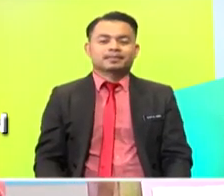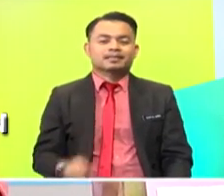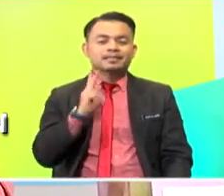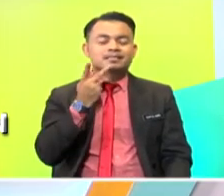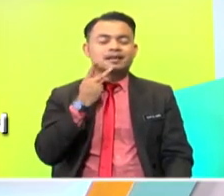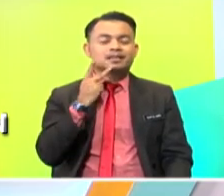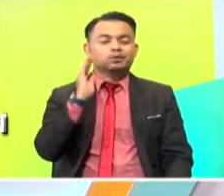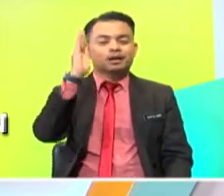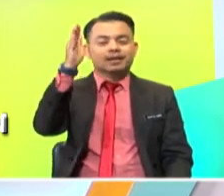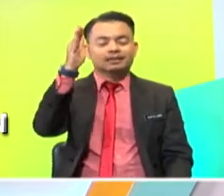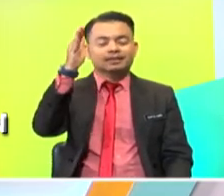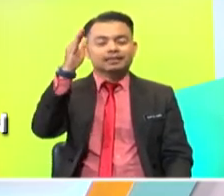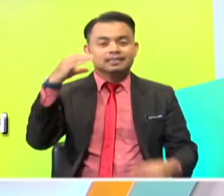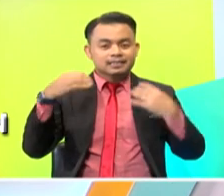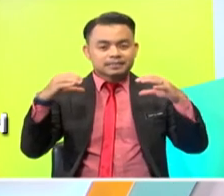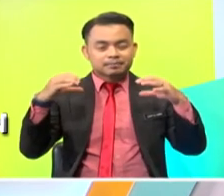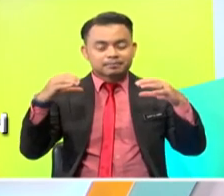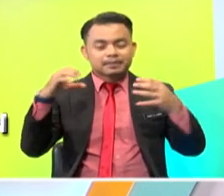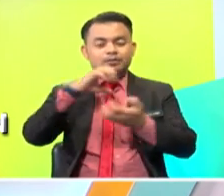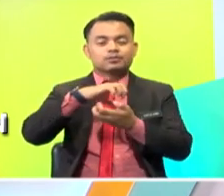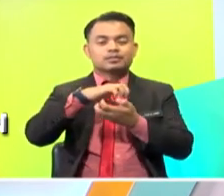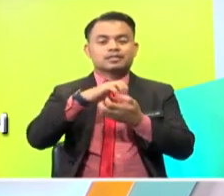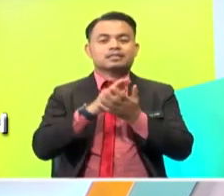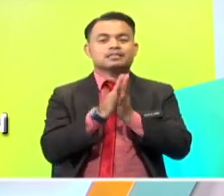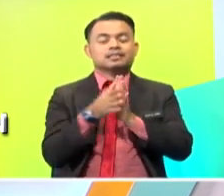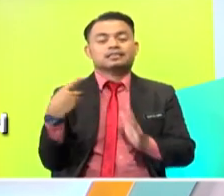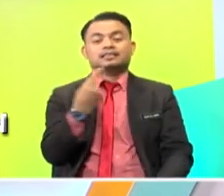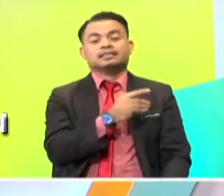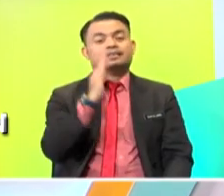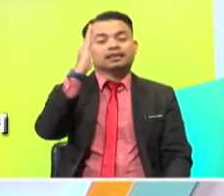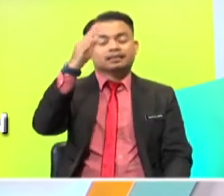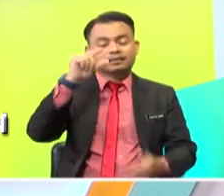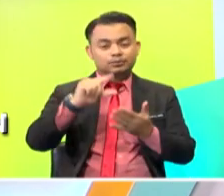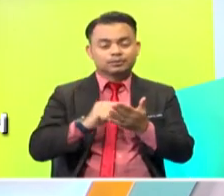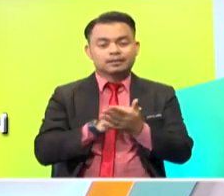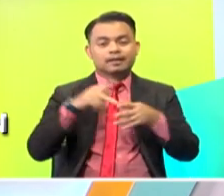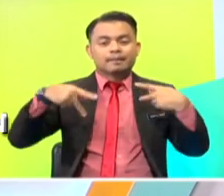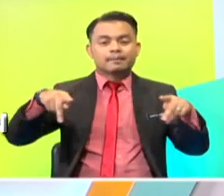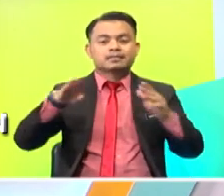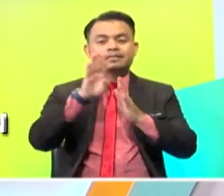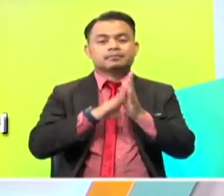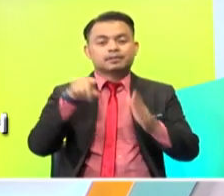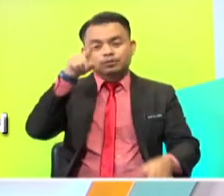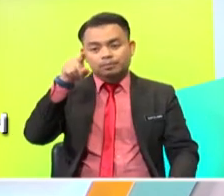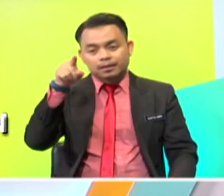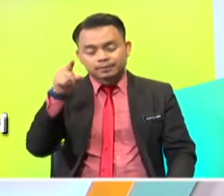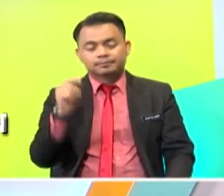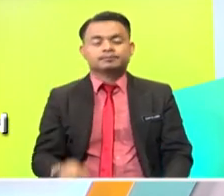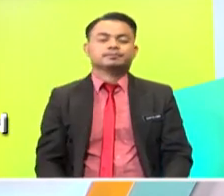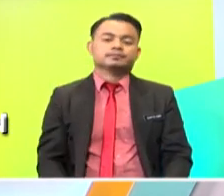sak cepat rusak rusak jadi kita perlu guna kasih berubah Oke seterusnya ialah